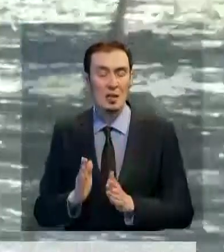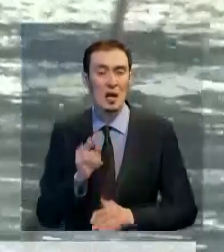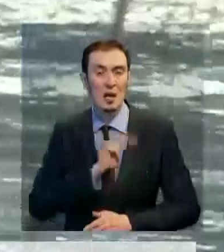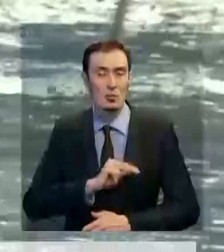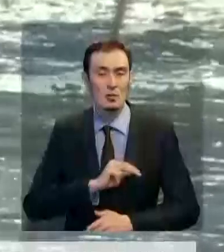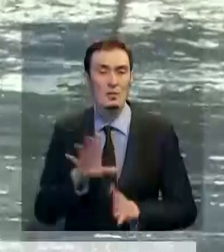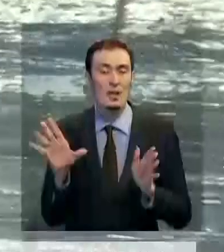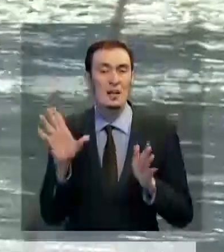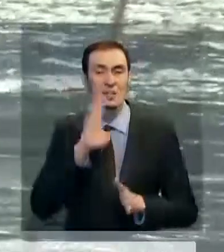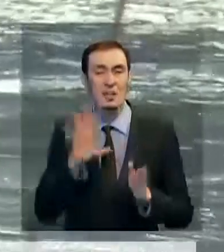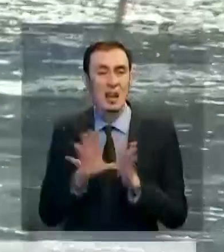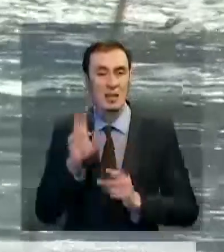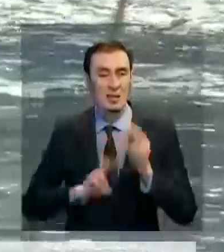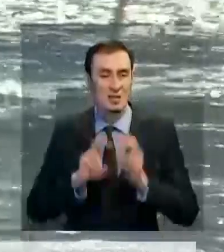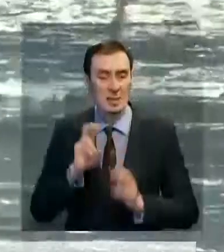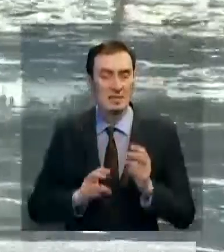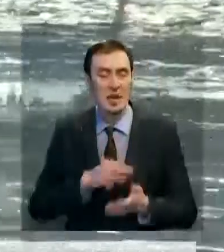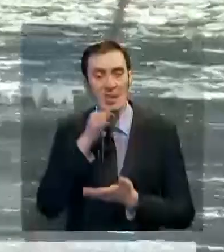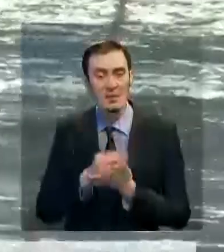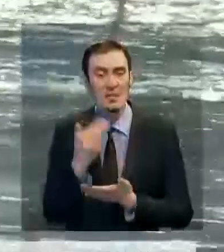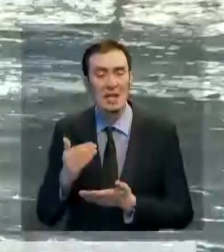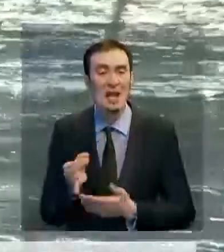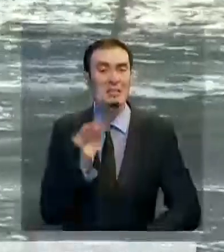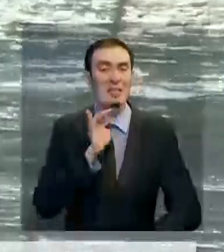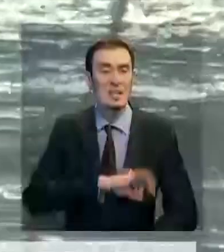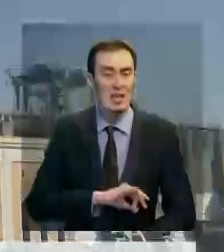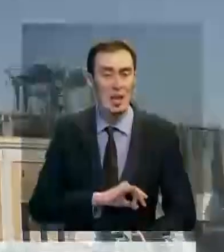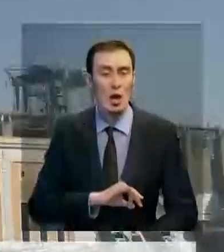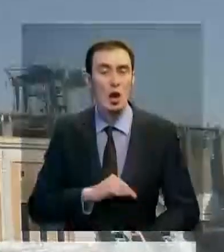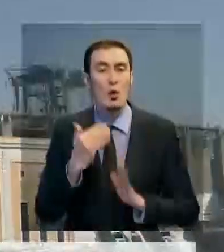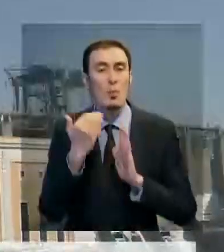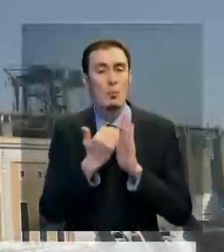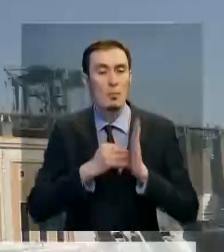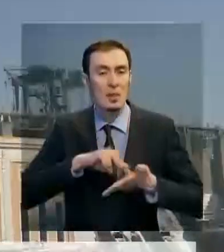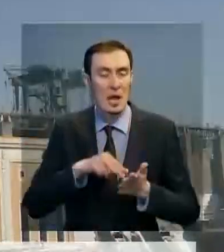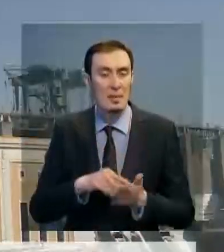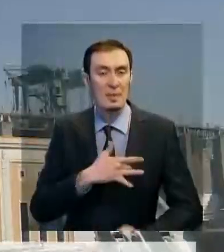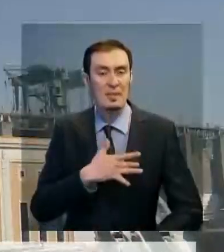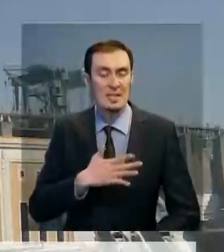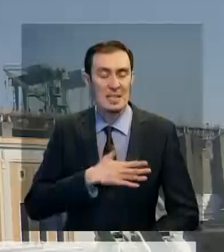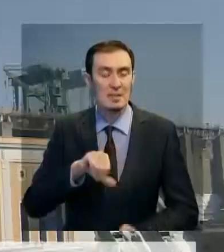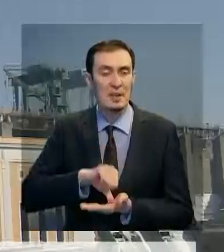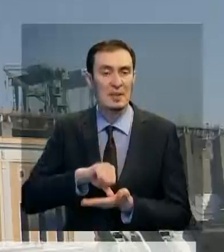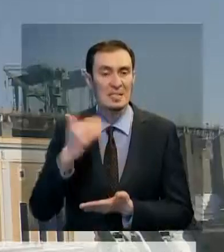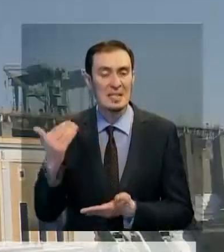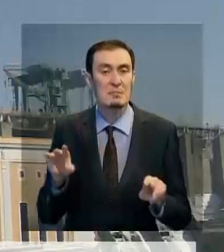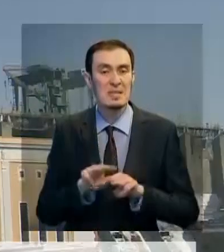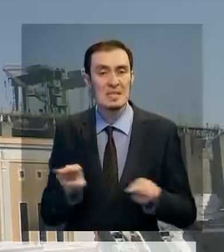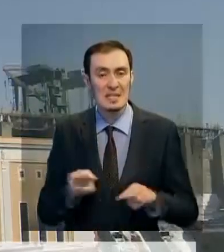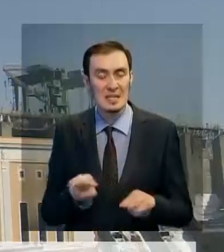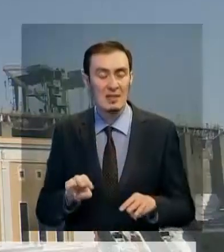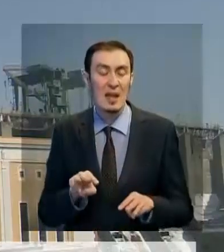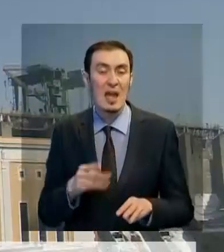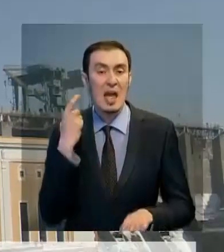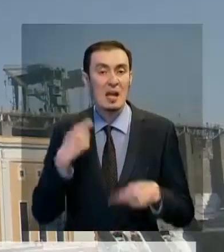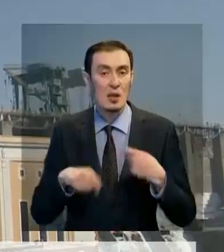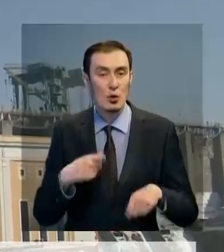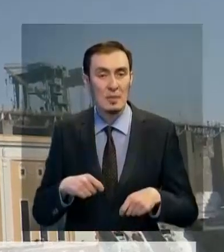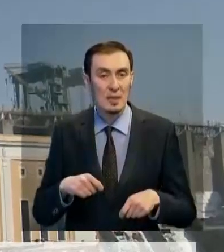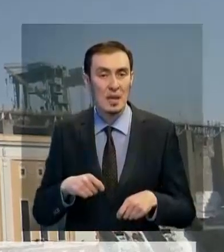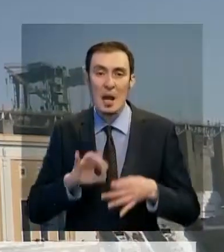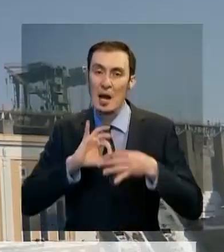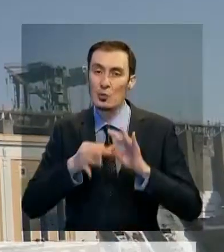механизм гидроэлектростанций, ответственные за освоение комплексного плана приватизации представители Министерства национальной экономики